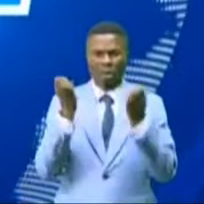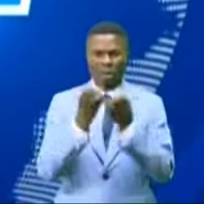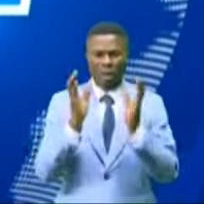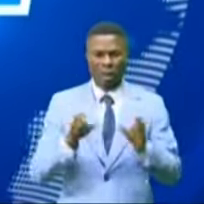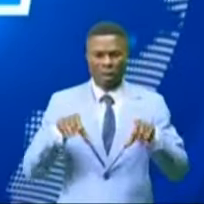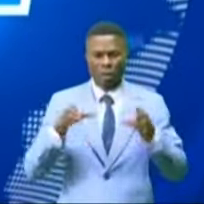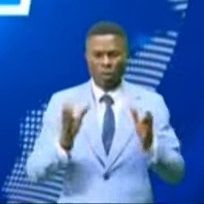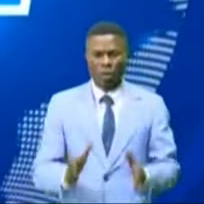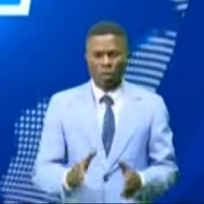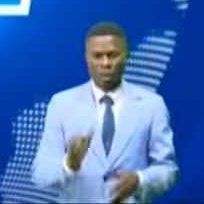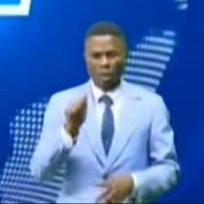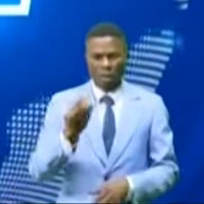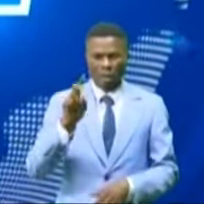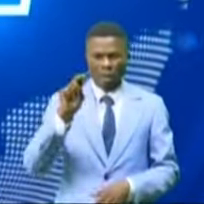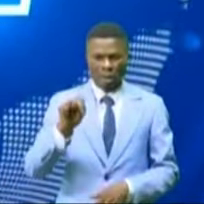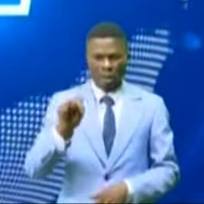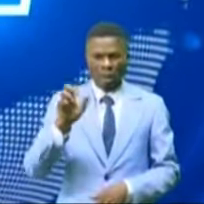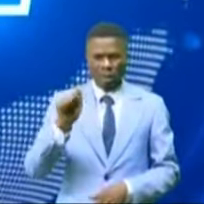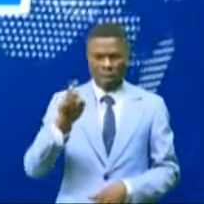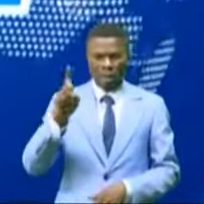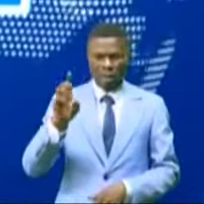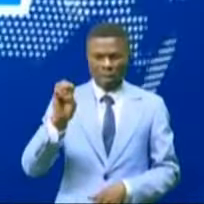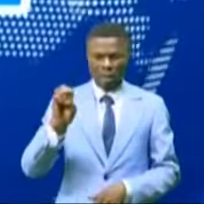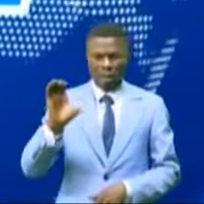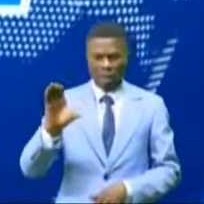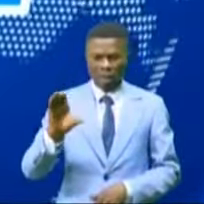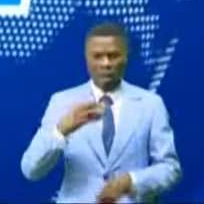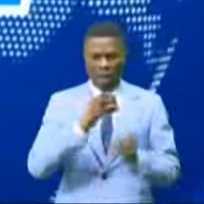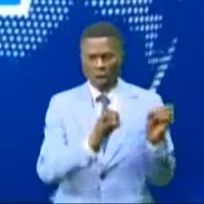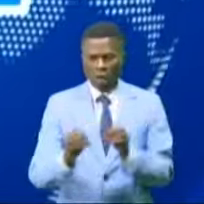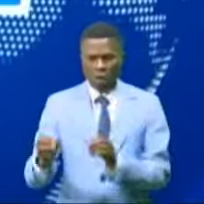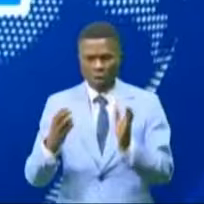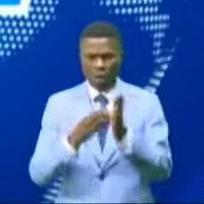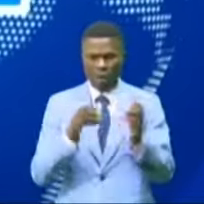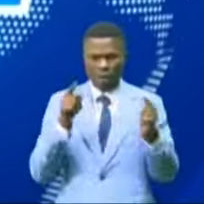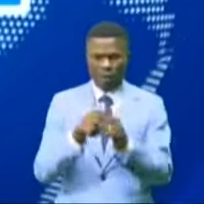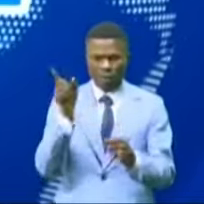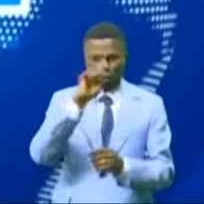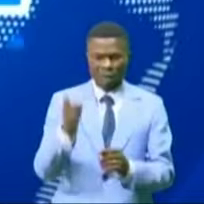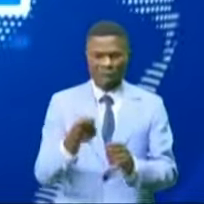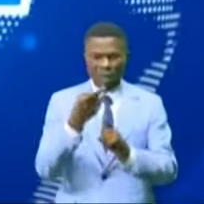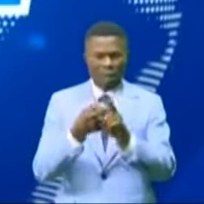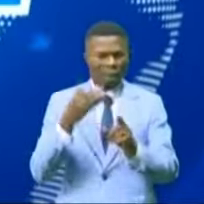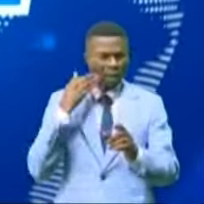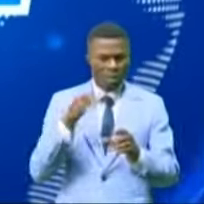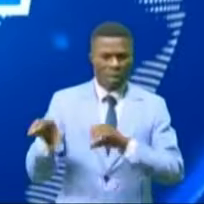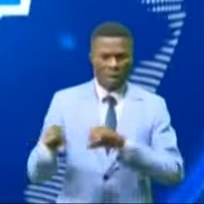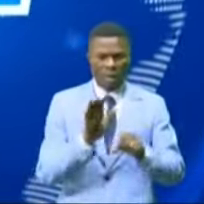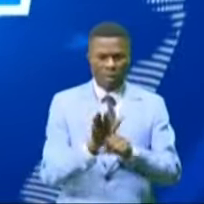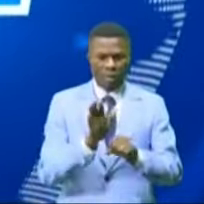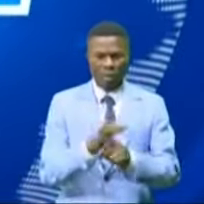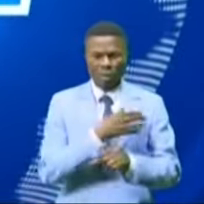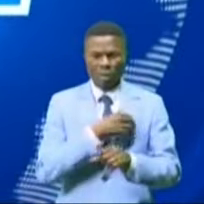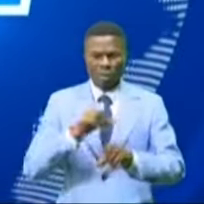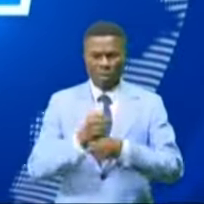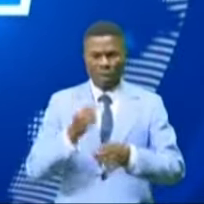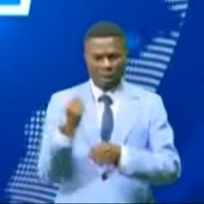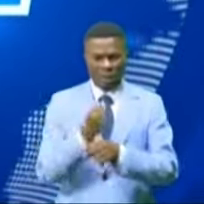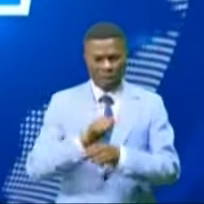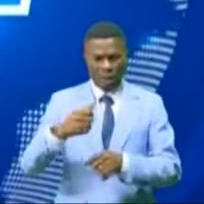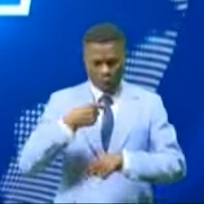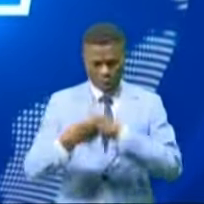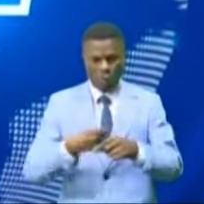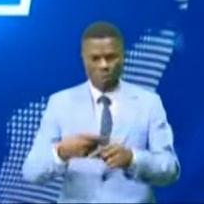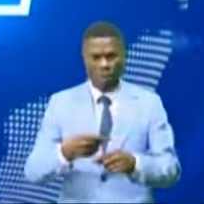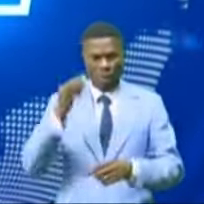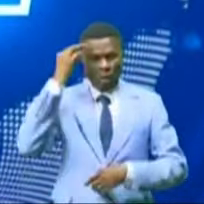l'entrepreneuriat congolais AMADEC organise du 9 au 31 mars 2024 une série d'activités des femmes entrepreneurs. Le go a été donné